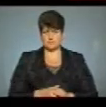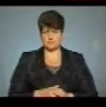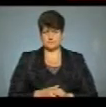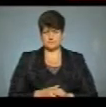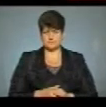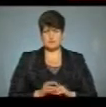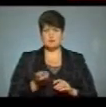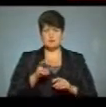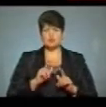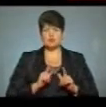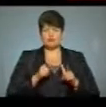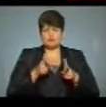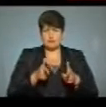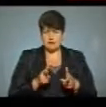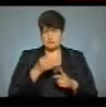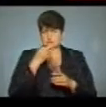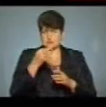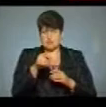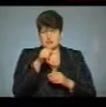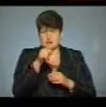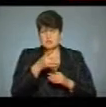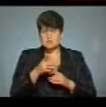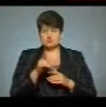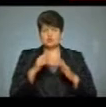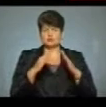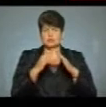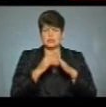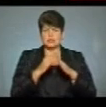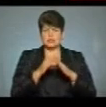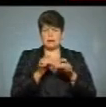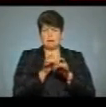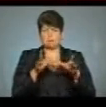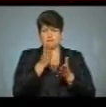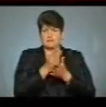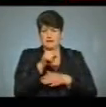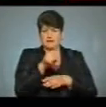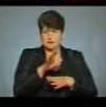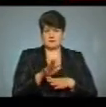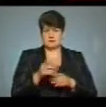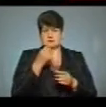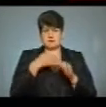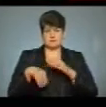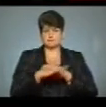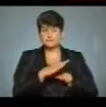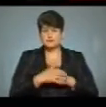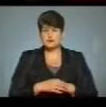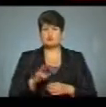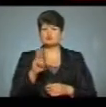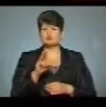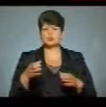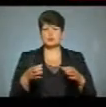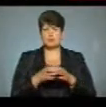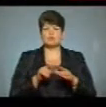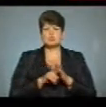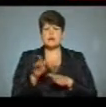поступати, сказали всередині, що будівля замінована, і сказали виходити. У шумській громаді почали